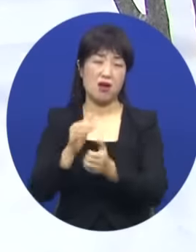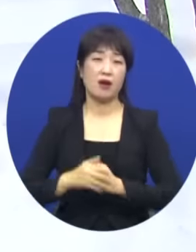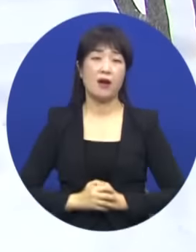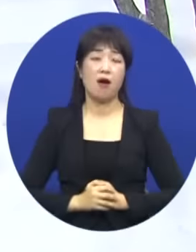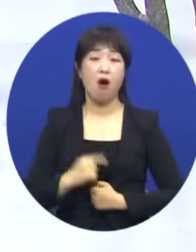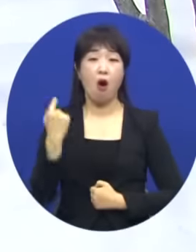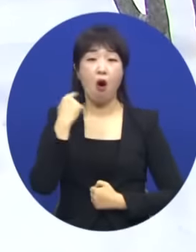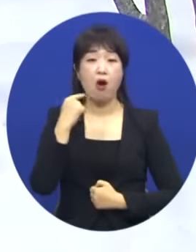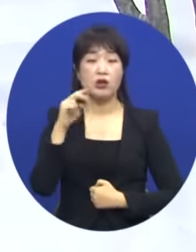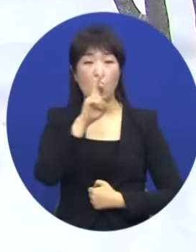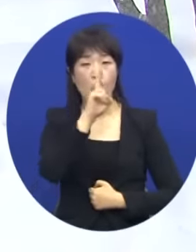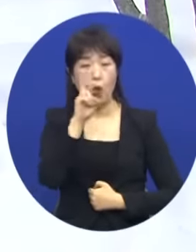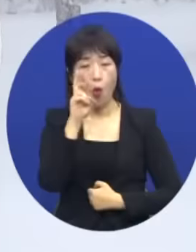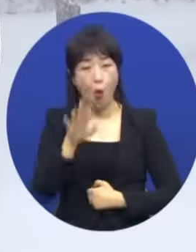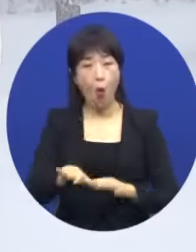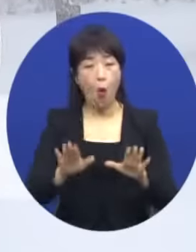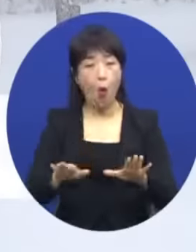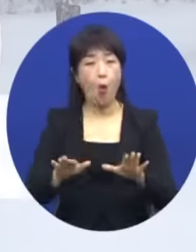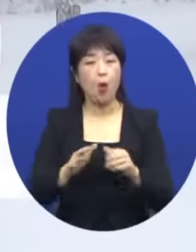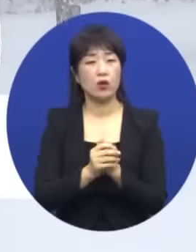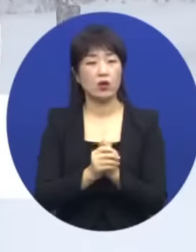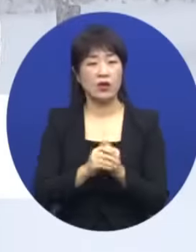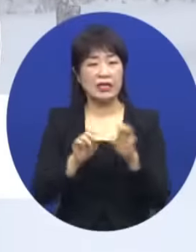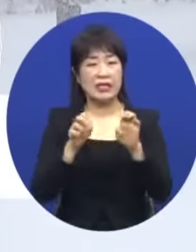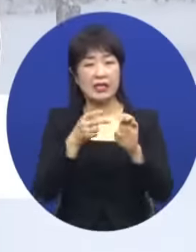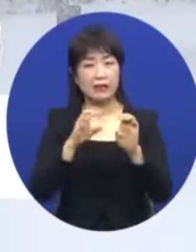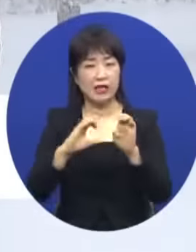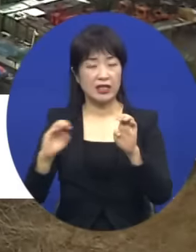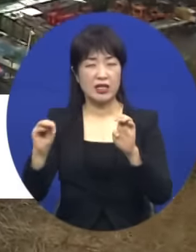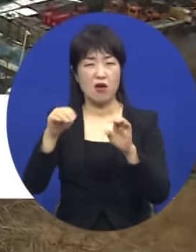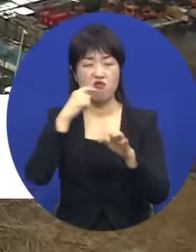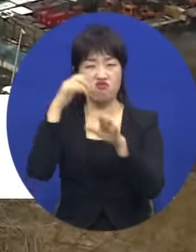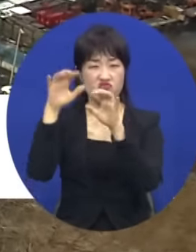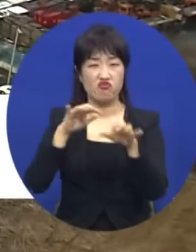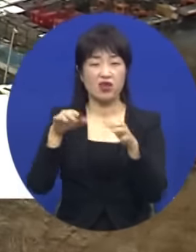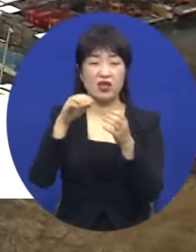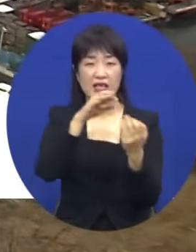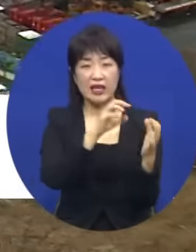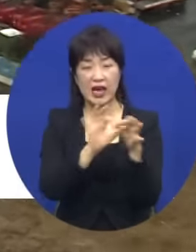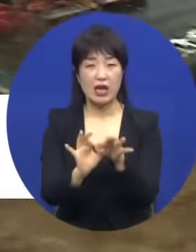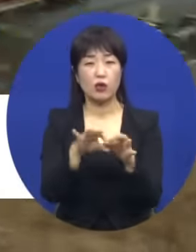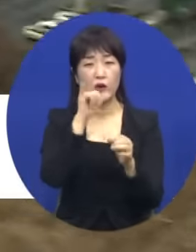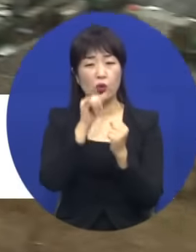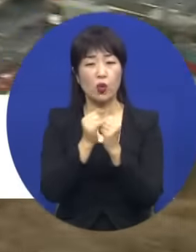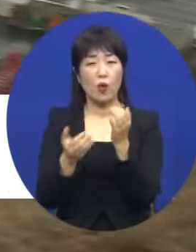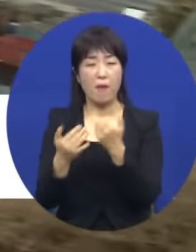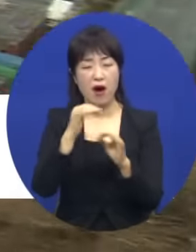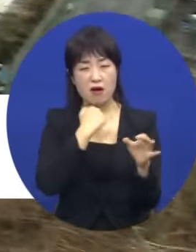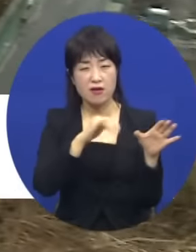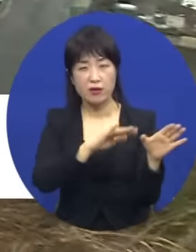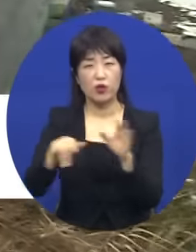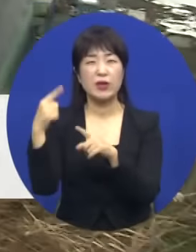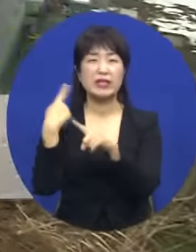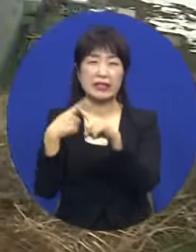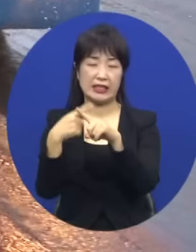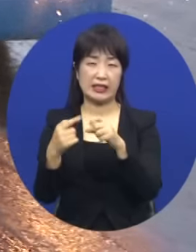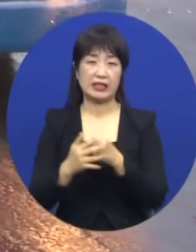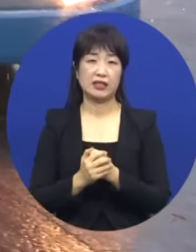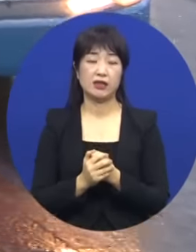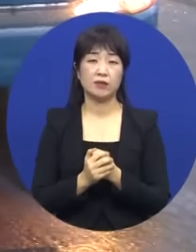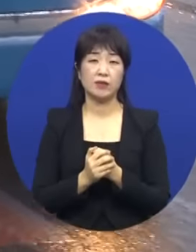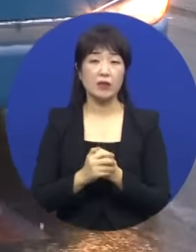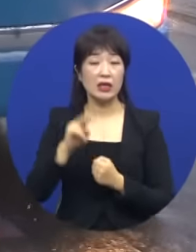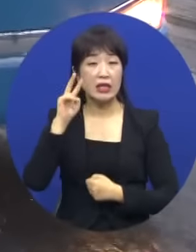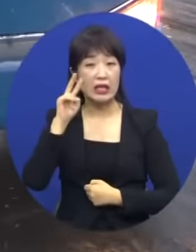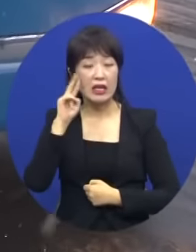어제와 오늘 한라산 어리목에 40cm가 넘는 눈이 내렸고 해안 지역에도 1cm 안팎의 눈이 쌓였습니다.